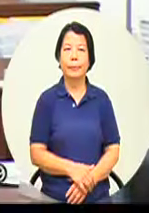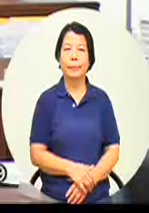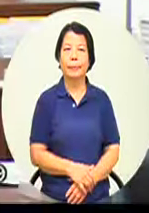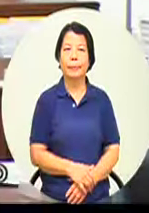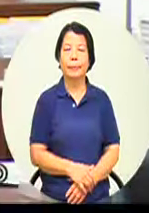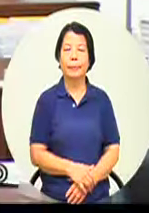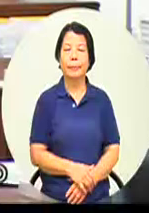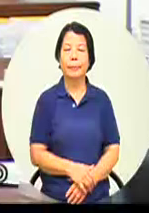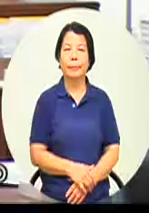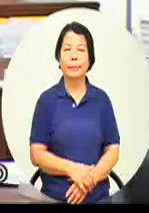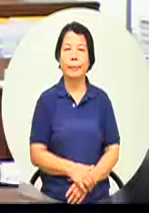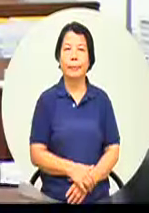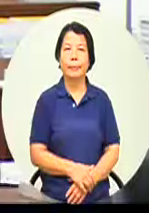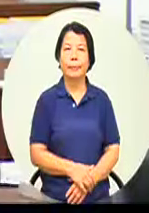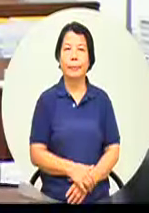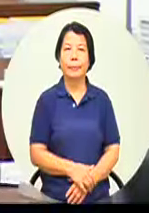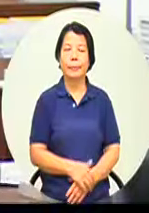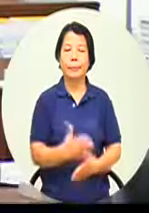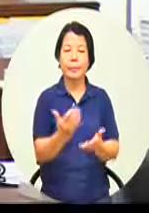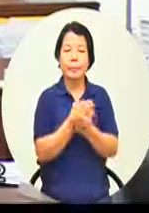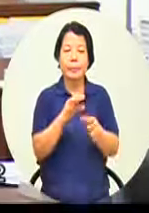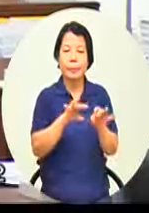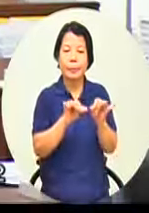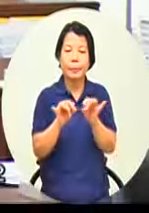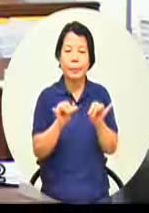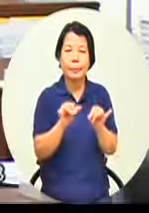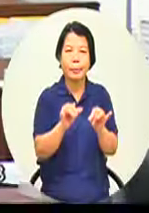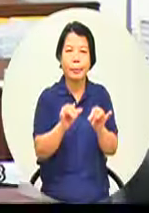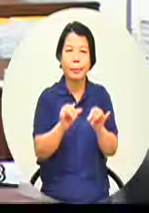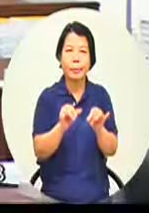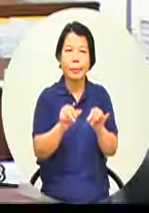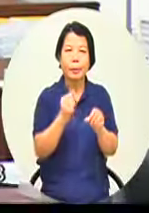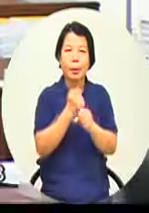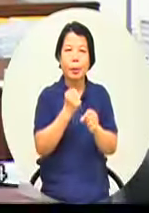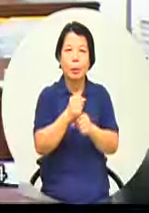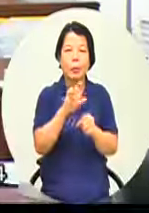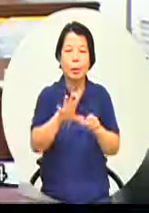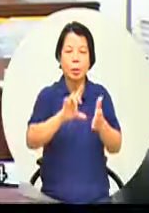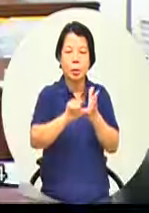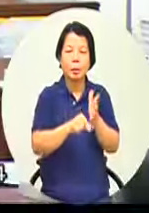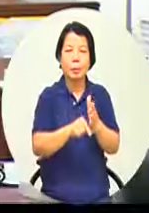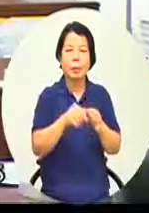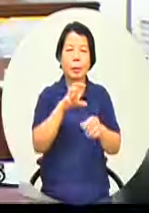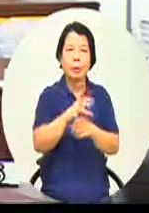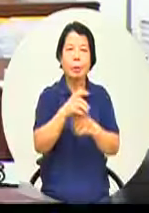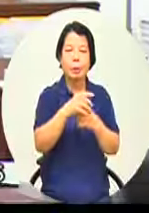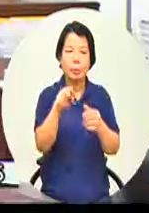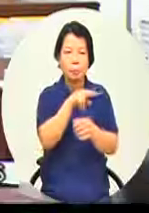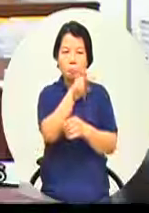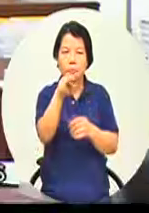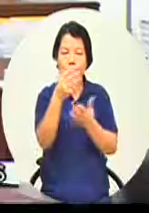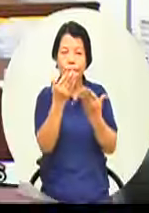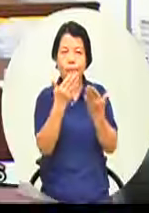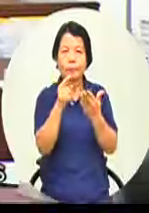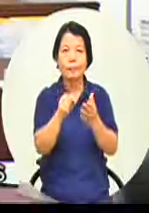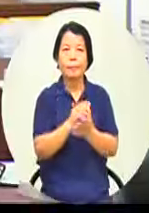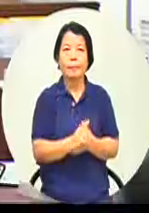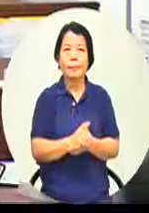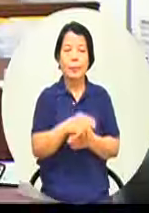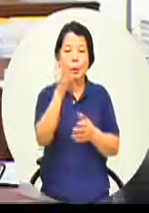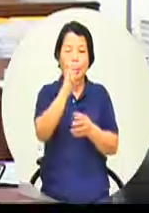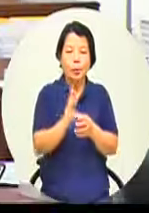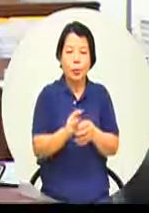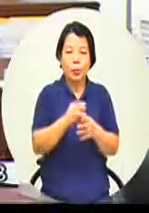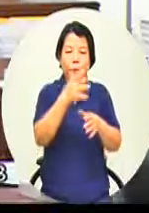我刚刚泥土做得太厚了，没有想到说这个时间。好，大家都有看到了哈，它的水一直在向